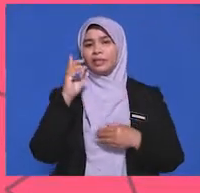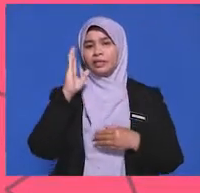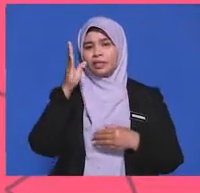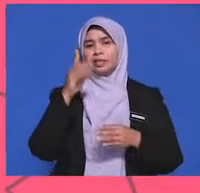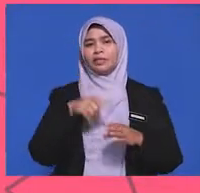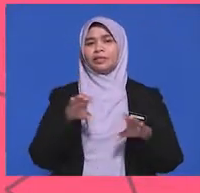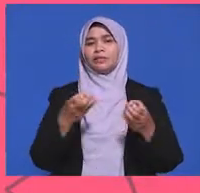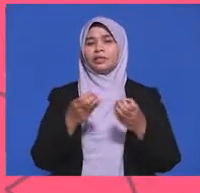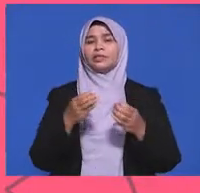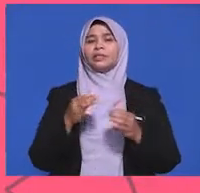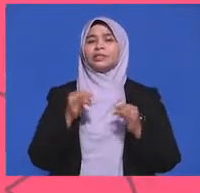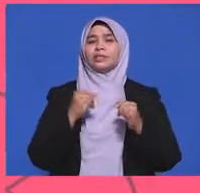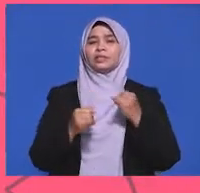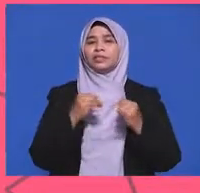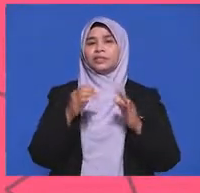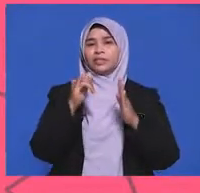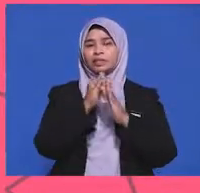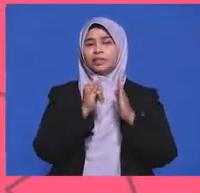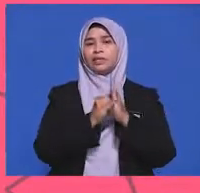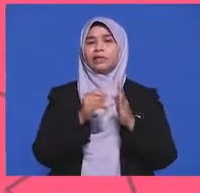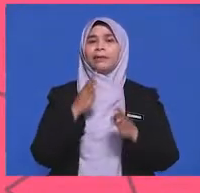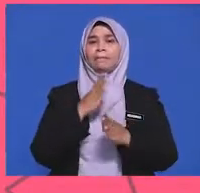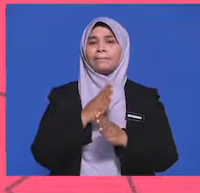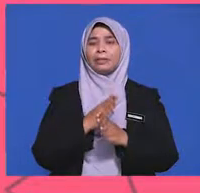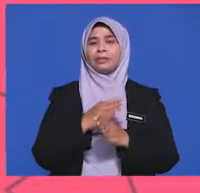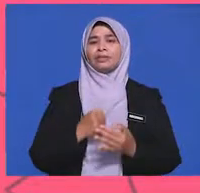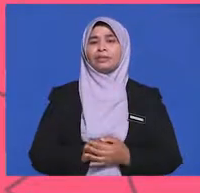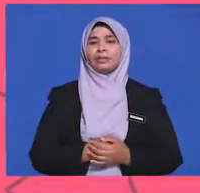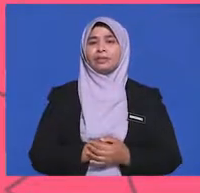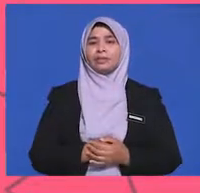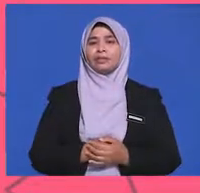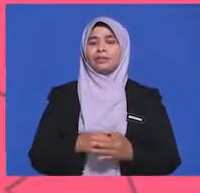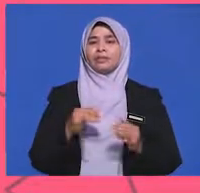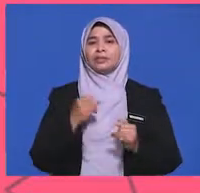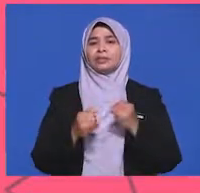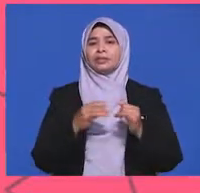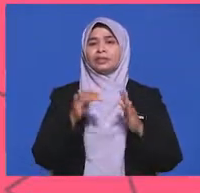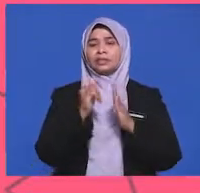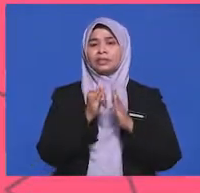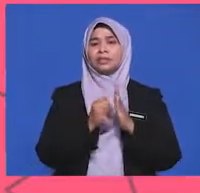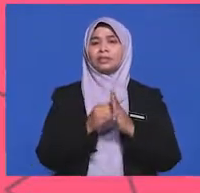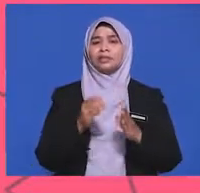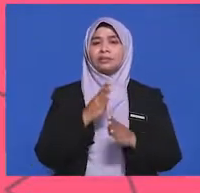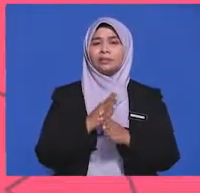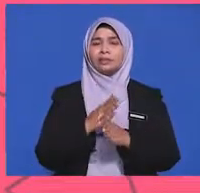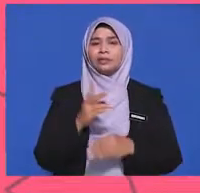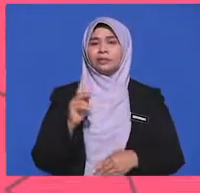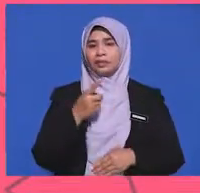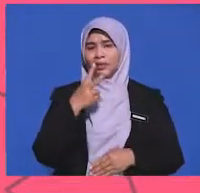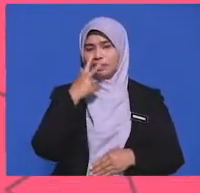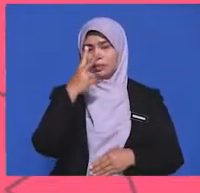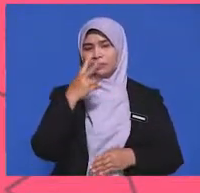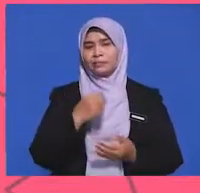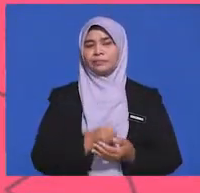jika syarat adalah benar, iaitu apabila syarat itu dipenuhi. Mari kita lihat